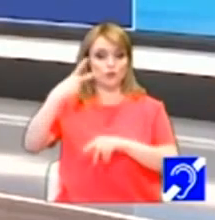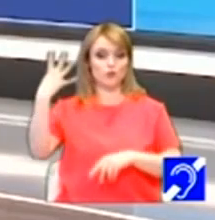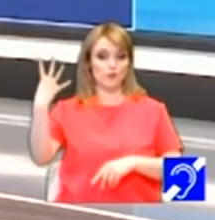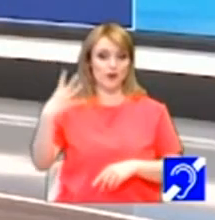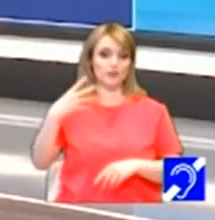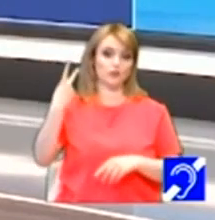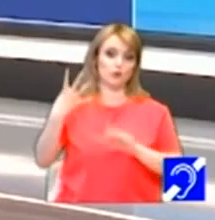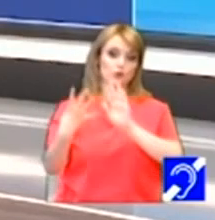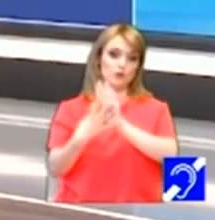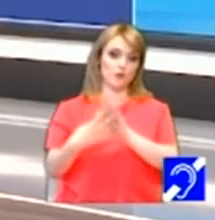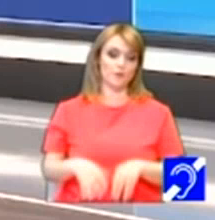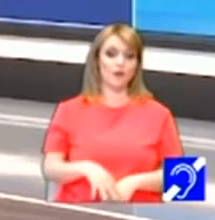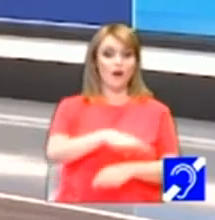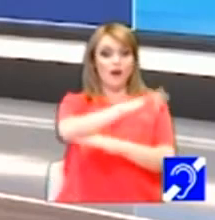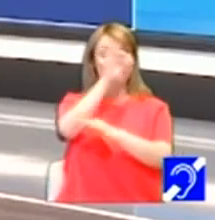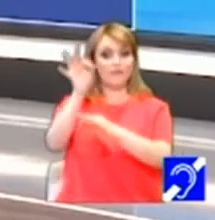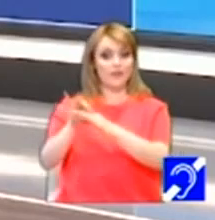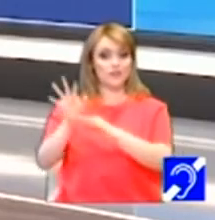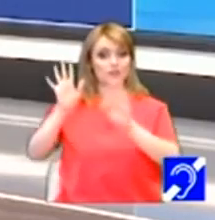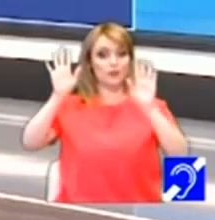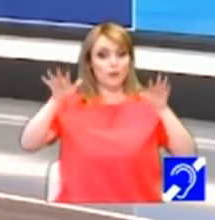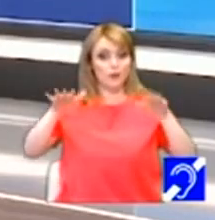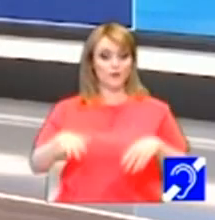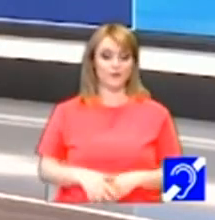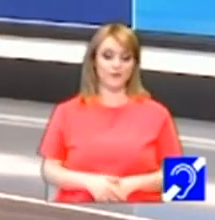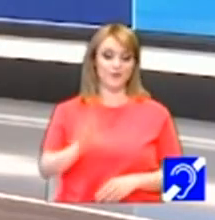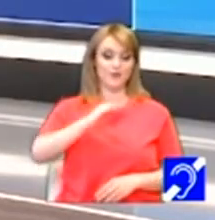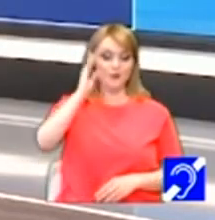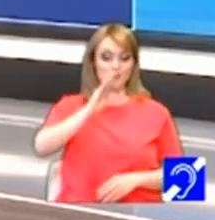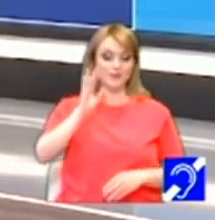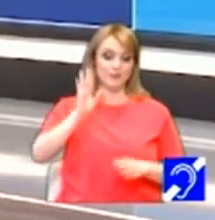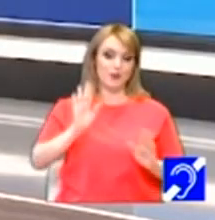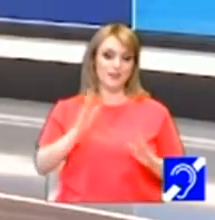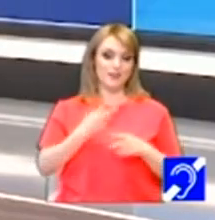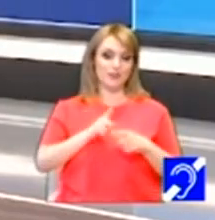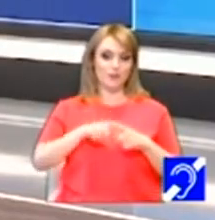Celsius. În vest se anunță ploi. Doamnelor, domnilor, atât pentru această oră, numai bine!